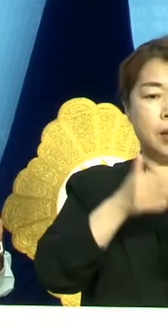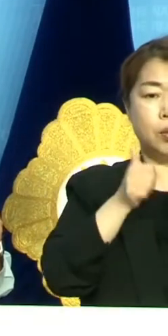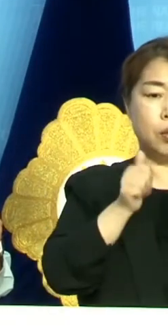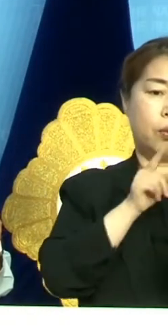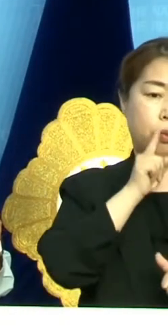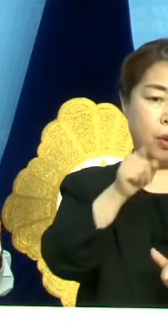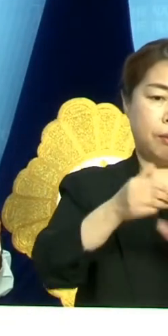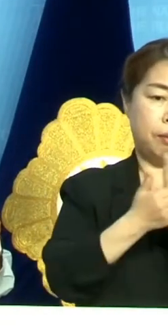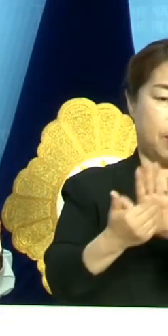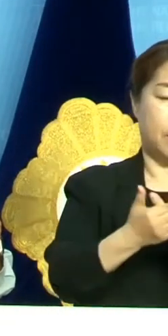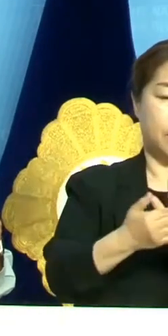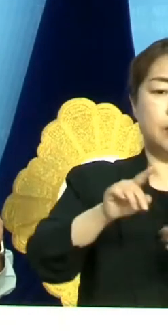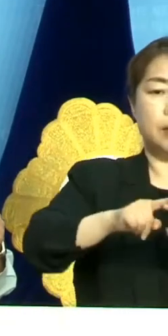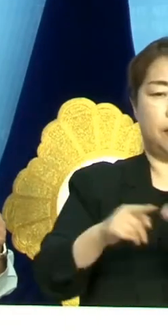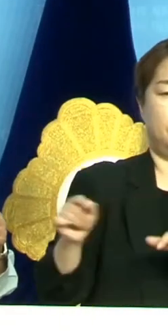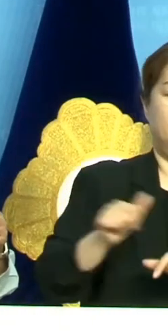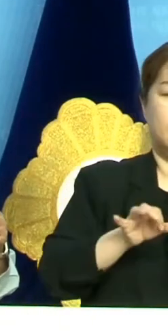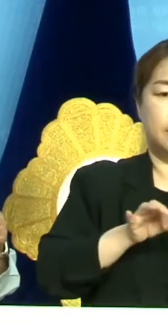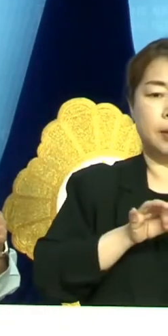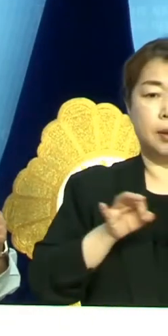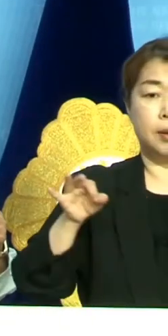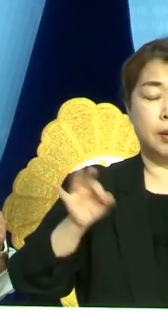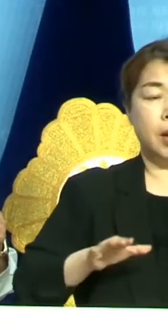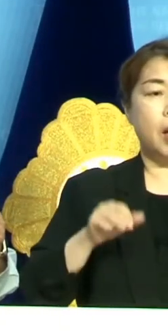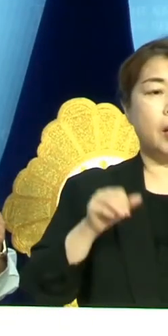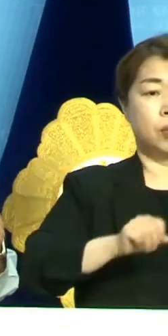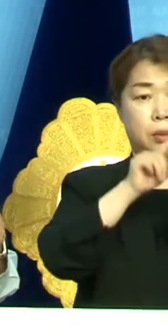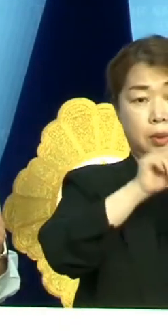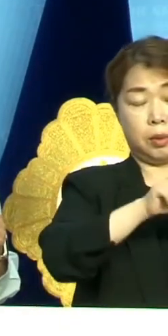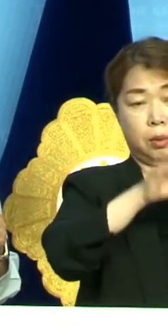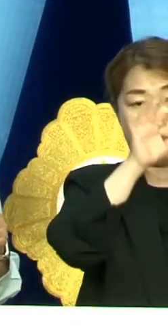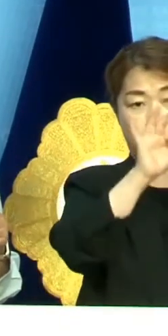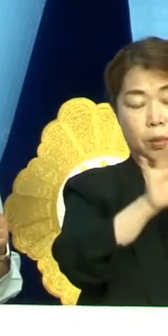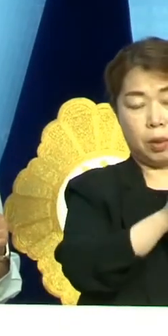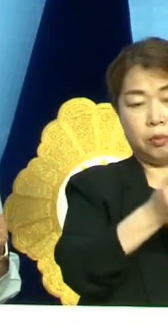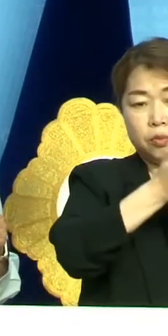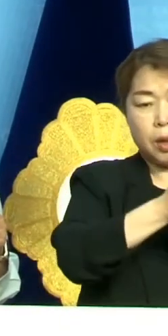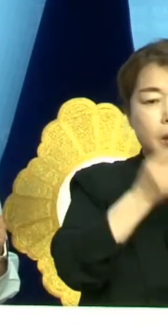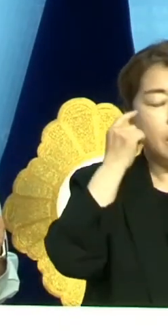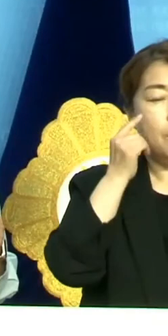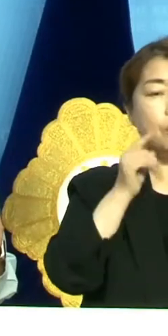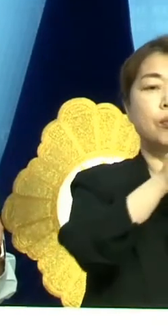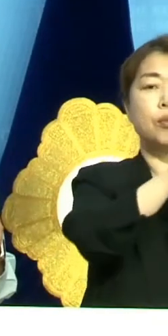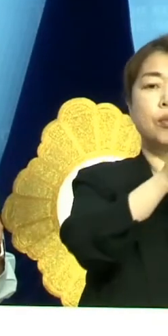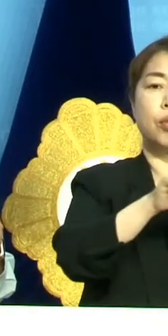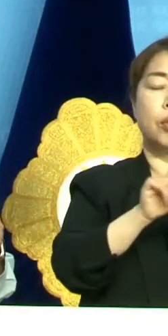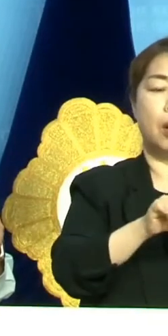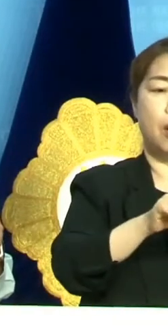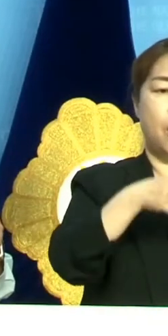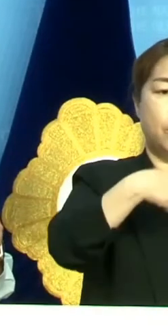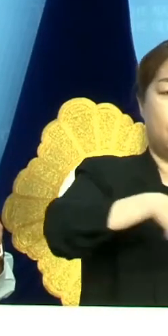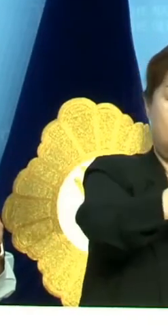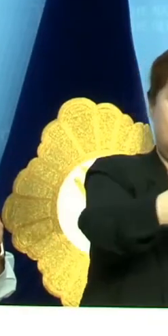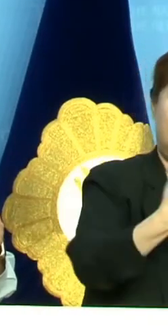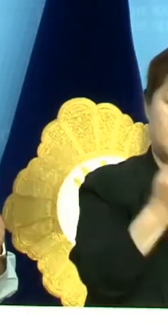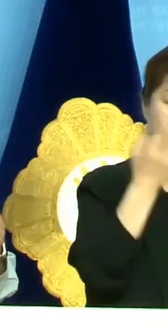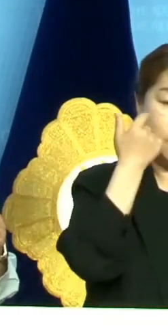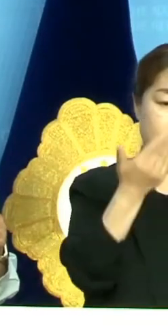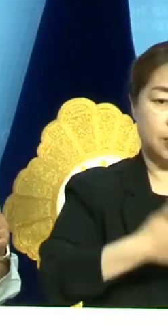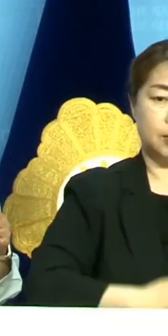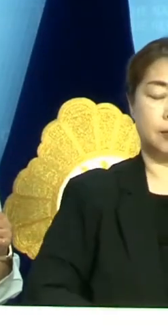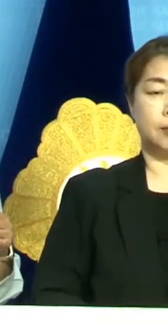소송을 막아 내는 데는 너무나 재빠른 학교 본부에 태도 낸 그들의 중요하게 생각하는 것이 교육환경이 맞는지 의문이